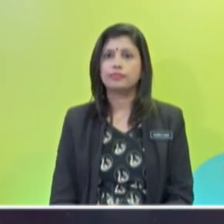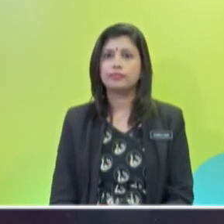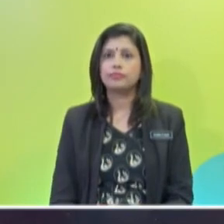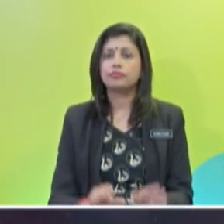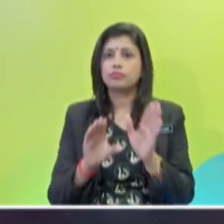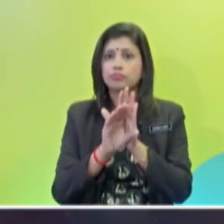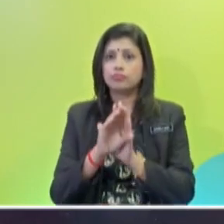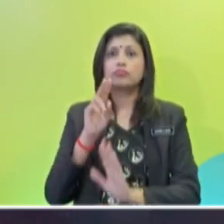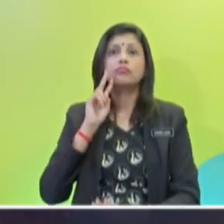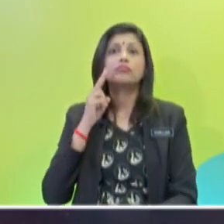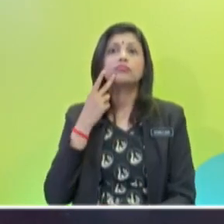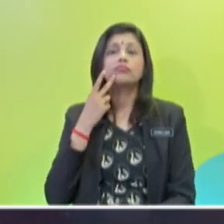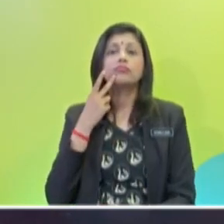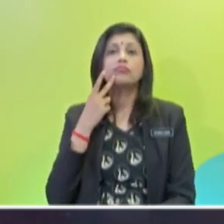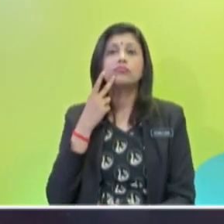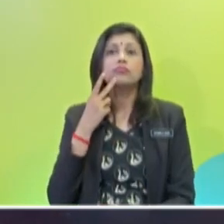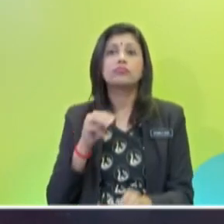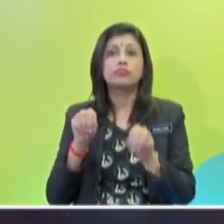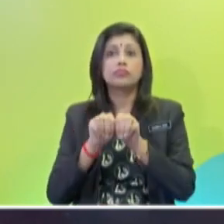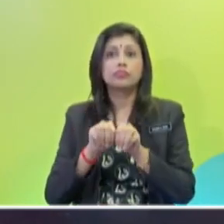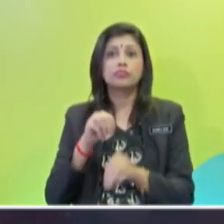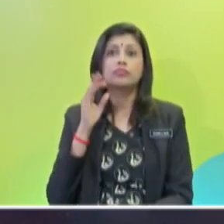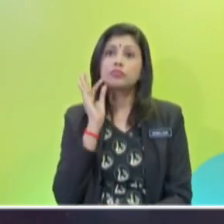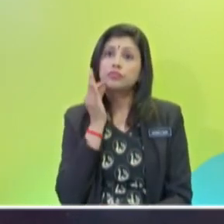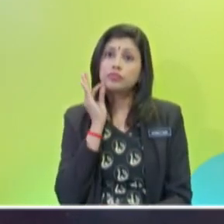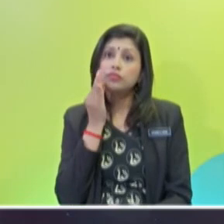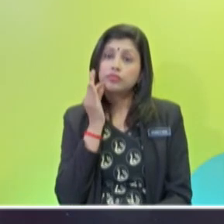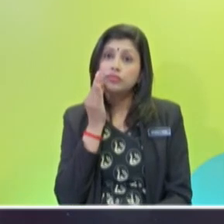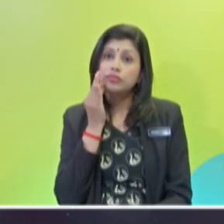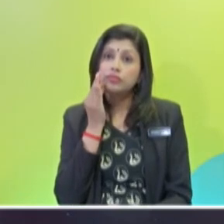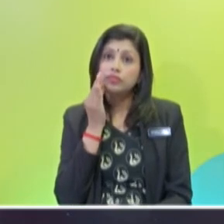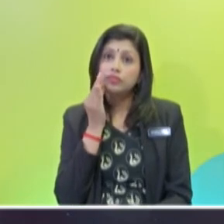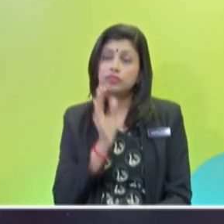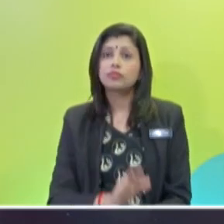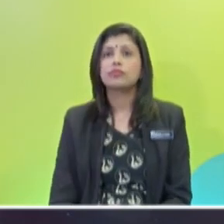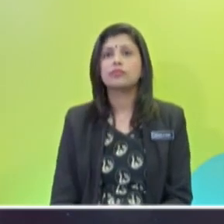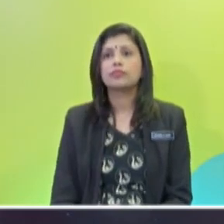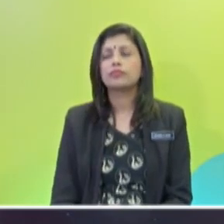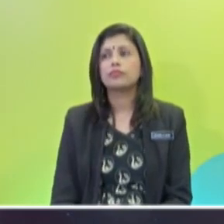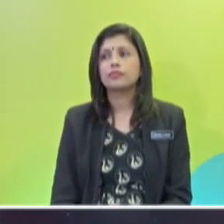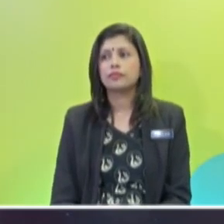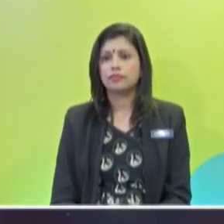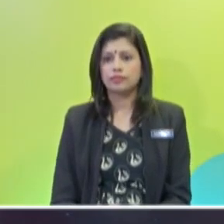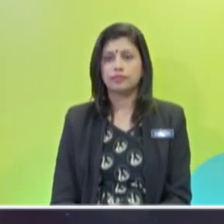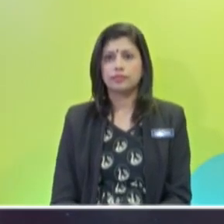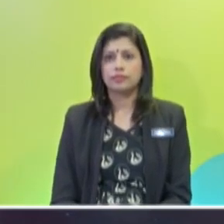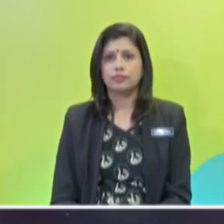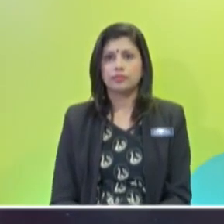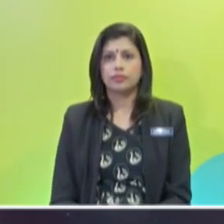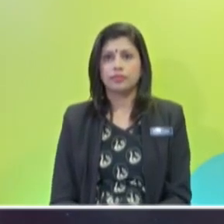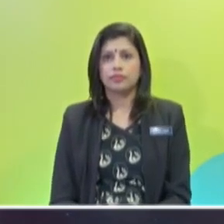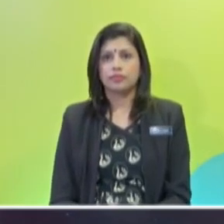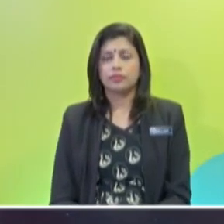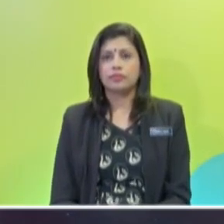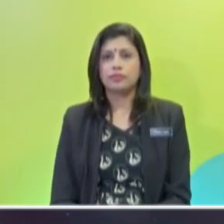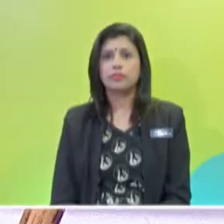contoh sayur-sayuran yang ada buah. Ada buah. Itu jenis yang pertama, sayur-sayuran. Betul. Dan begitu juga buah. Buah-buahan di